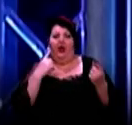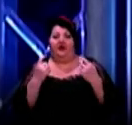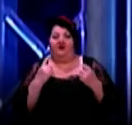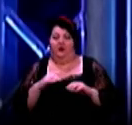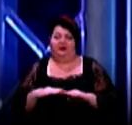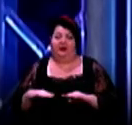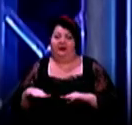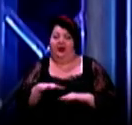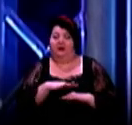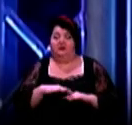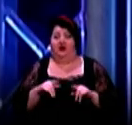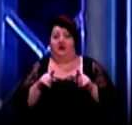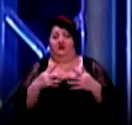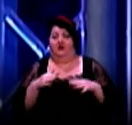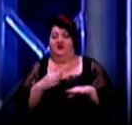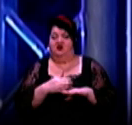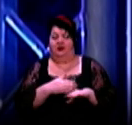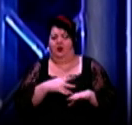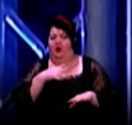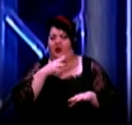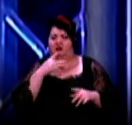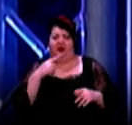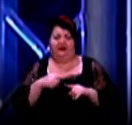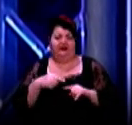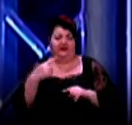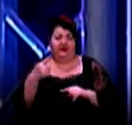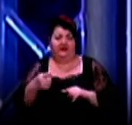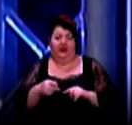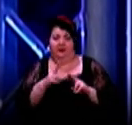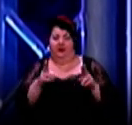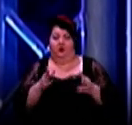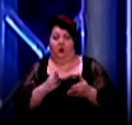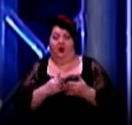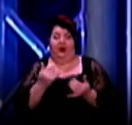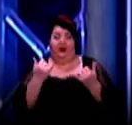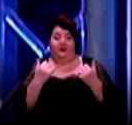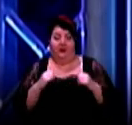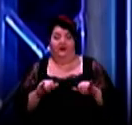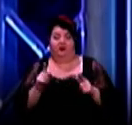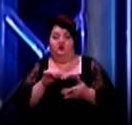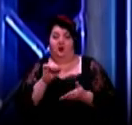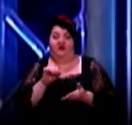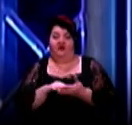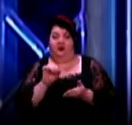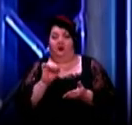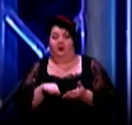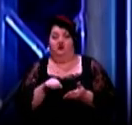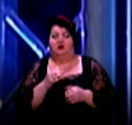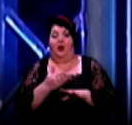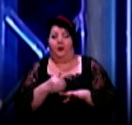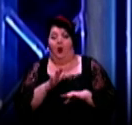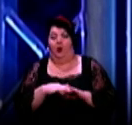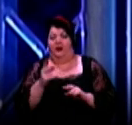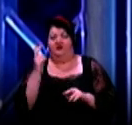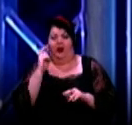сфера. Вона вже тривалий час дистанційна, і ні для кого не є дивиною, що видання можуть бути полтавське, київське,